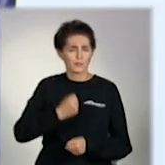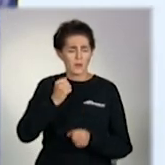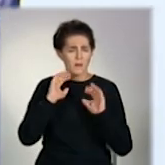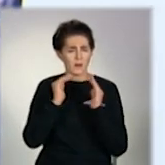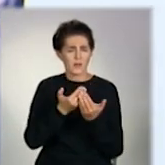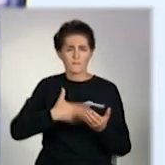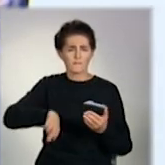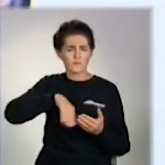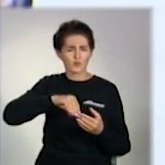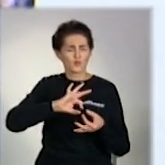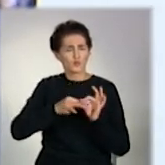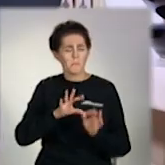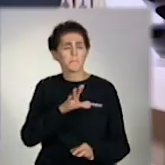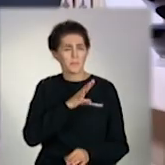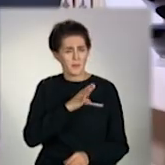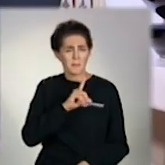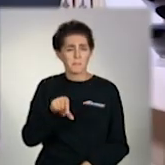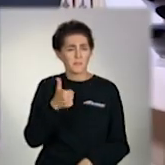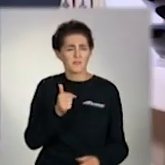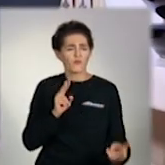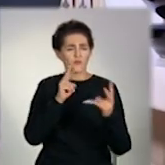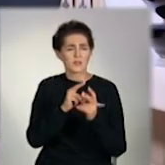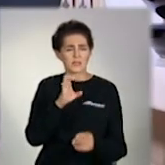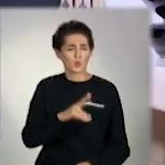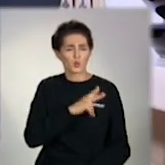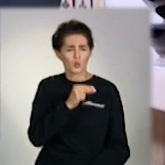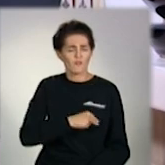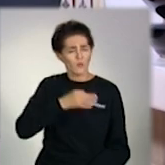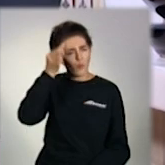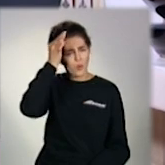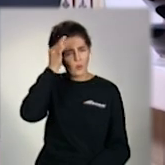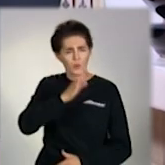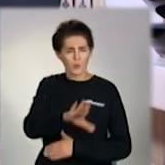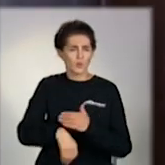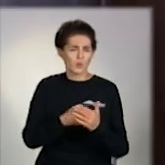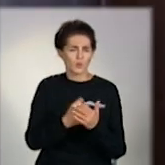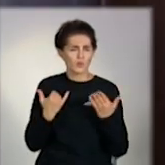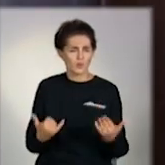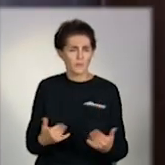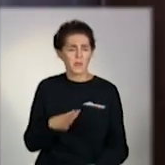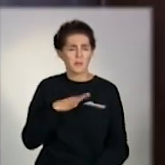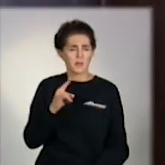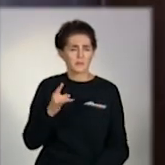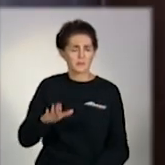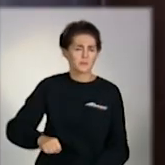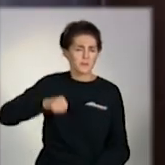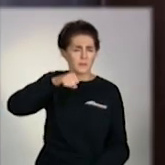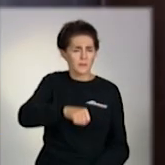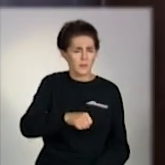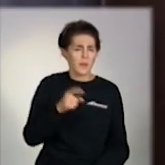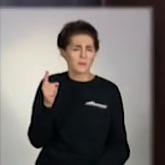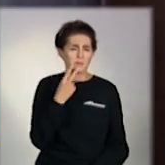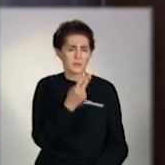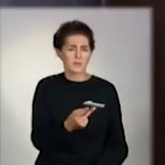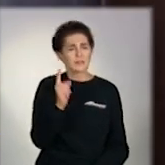всі складнощі. Першу зустріч з донькою пригадують і досі. Нам привели ребенка за руку, а вот